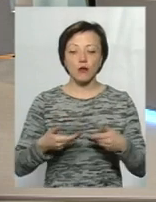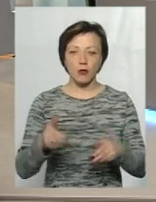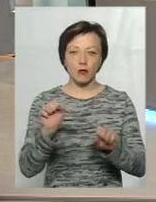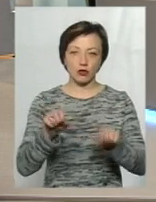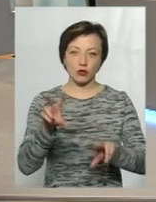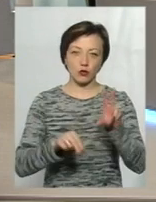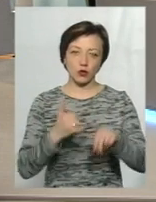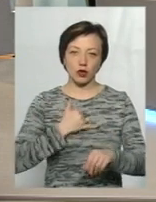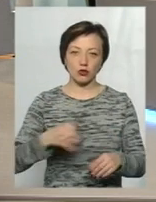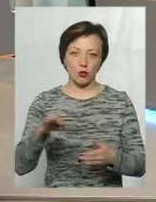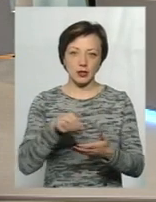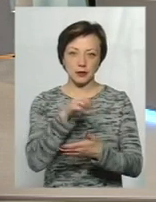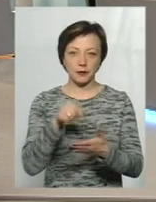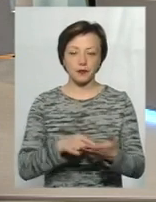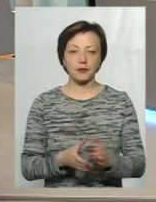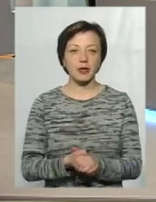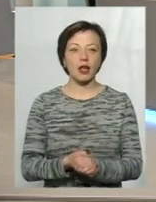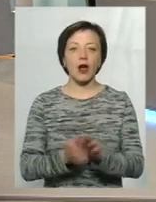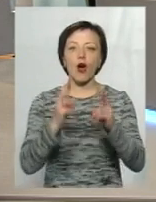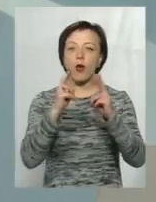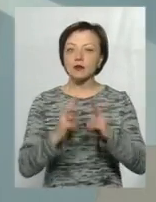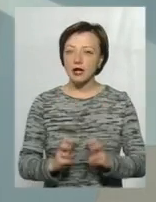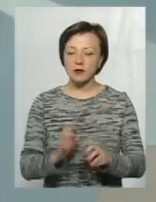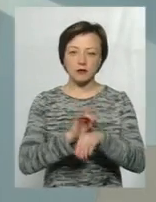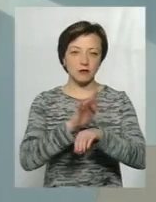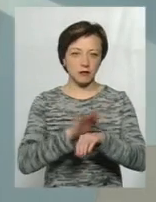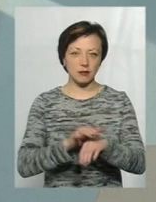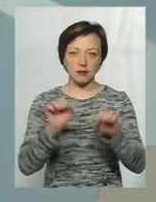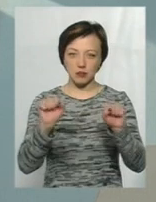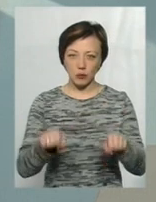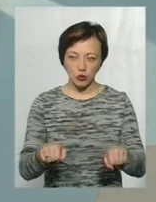розраховувати от в нашій області? Обстежитись практично можна в повному об'ємі,